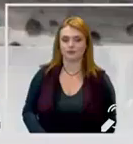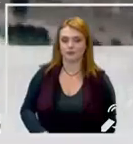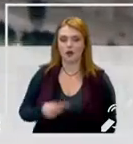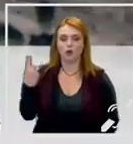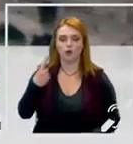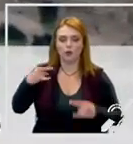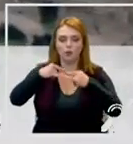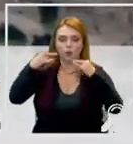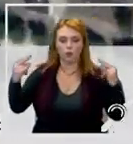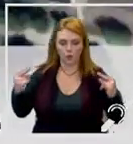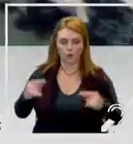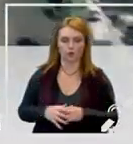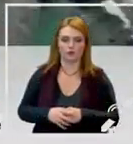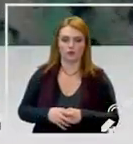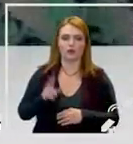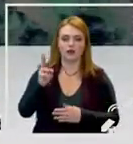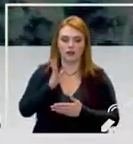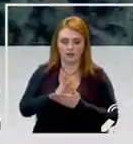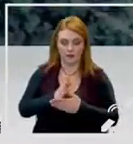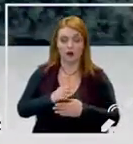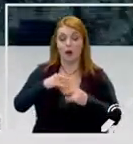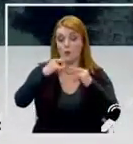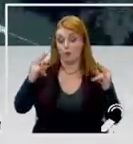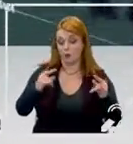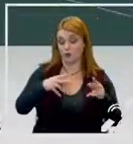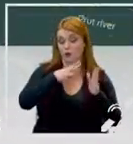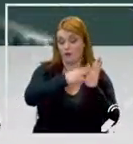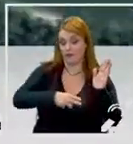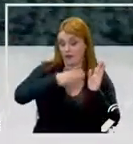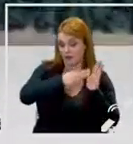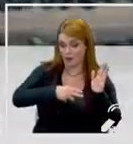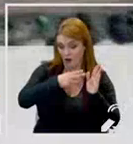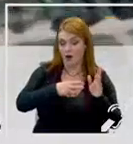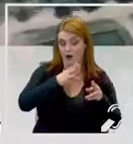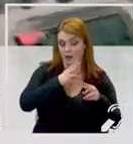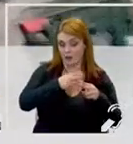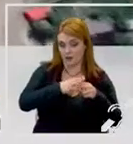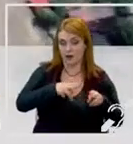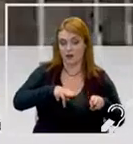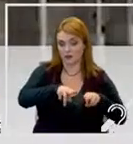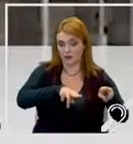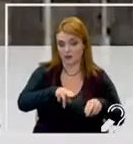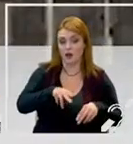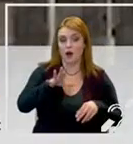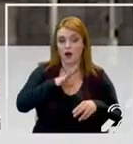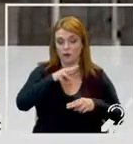Unul dintre cel mai cunoscute pod feroviare care leagă cele două maluri ale Prutului se află la Ungheni. A fost construit în